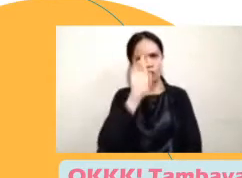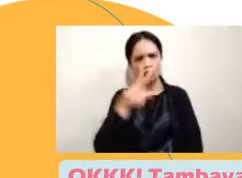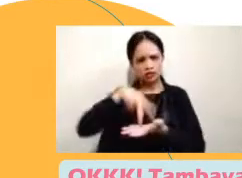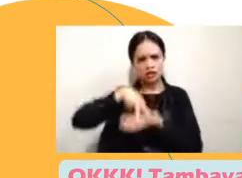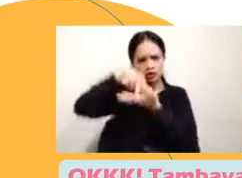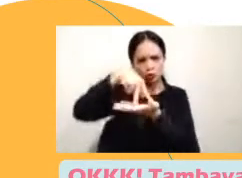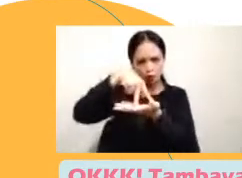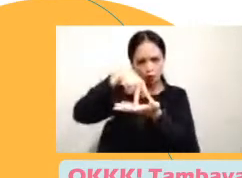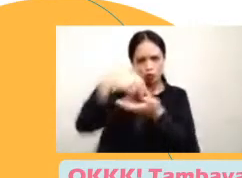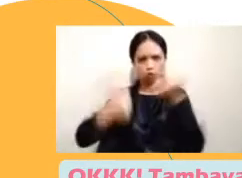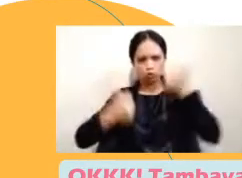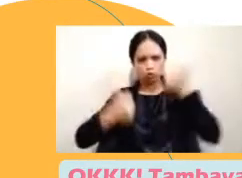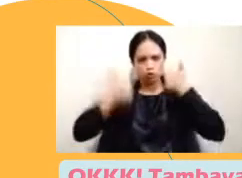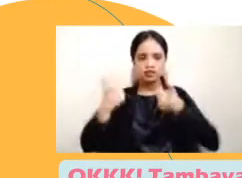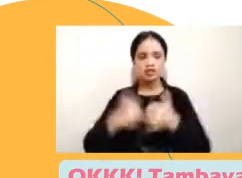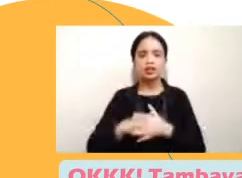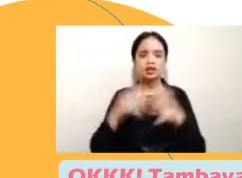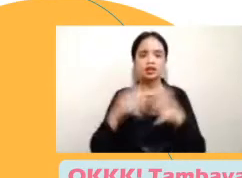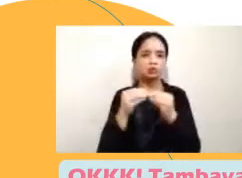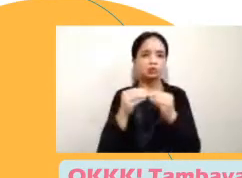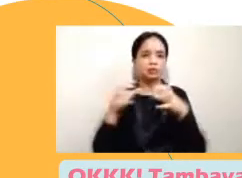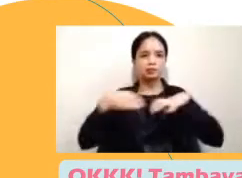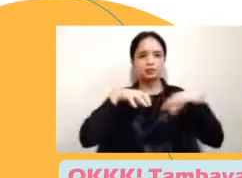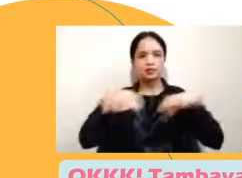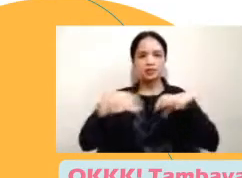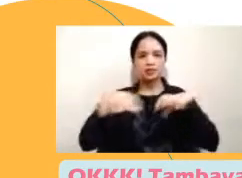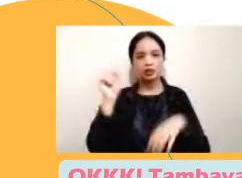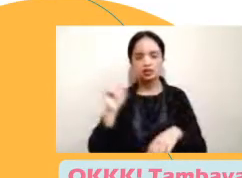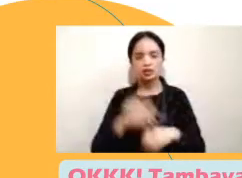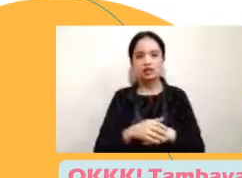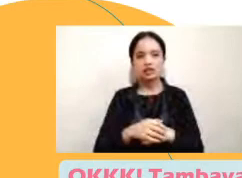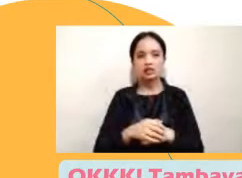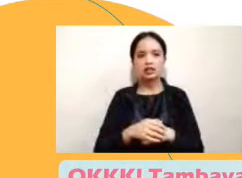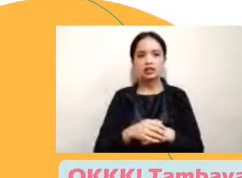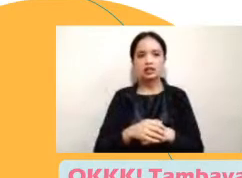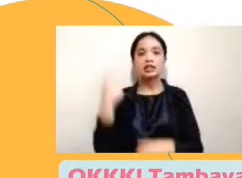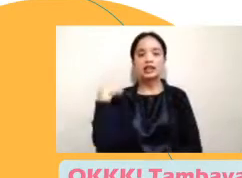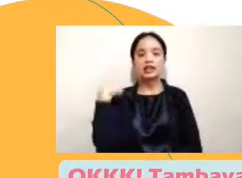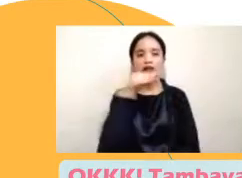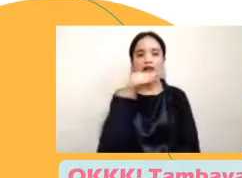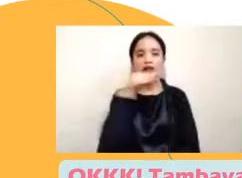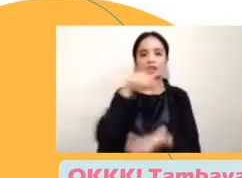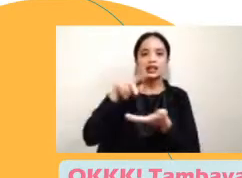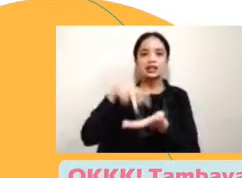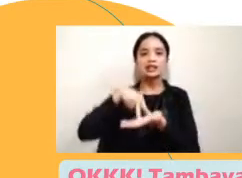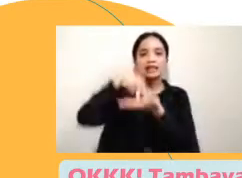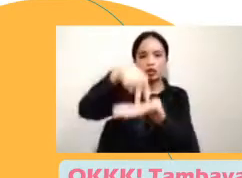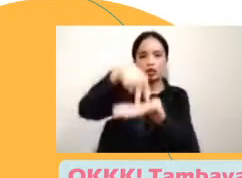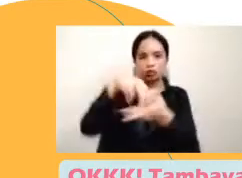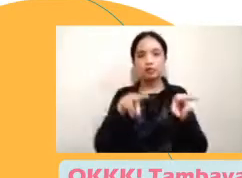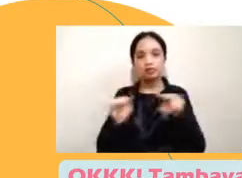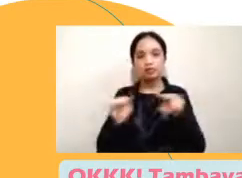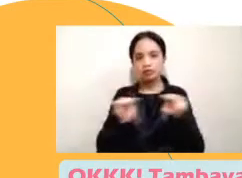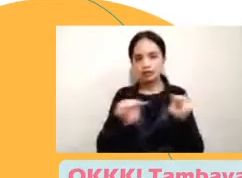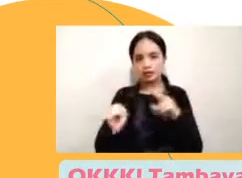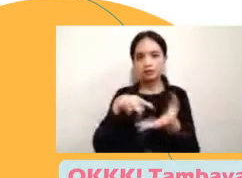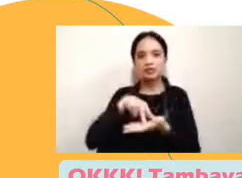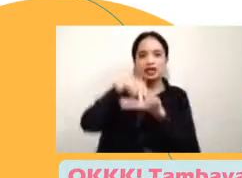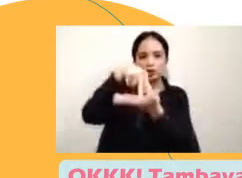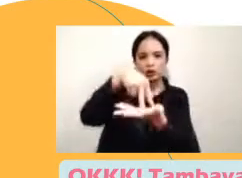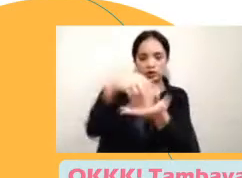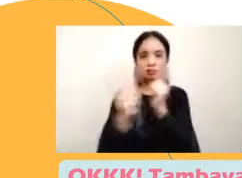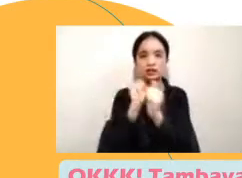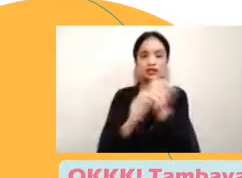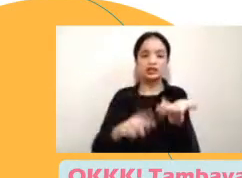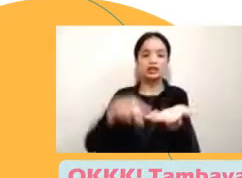Gawin nating mas active. Gawin nating tayo para verb siya. Okay, okay. So tayo ah, as in umakyat.